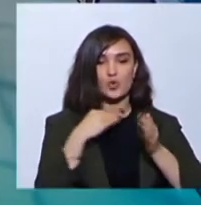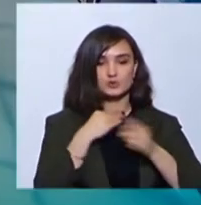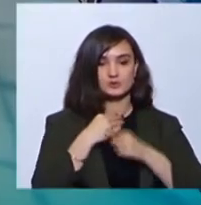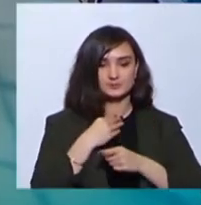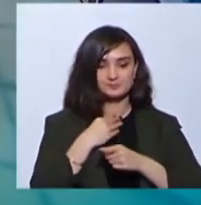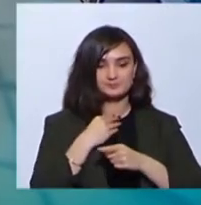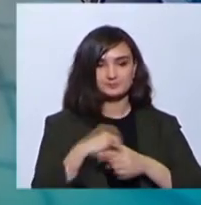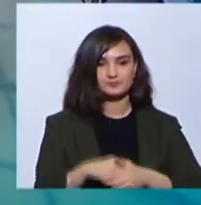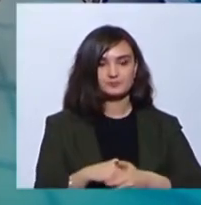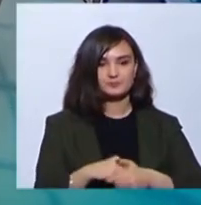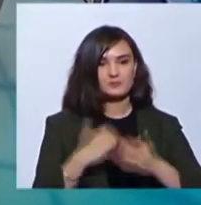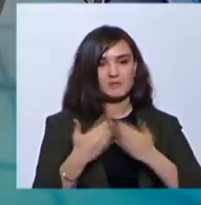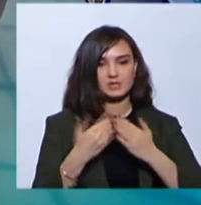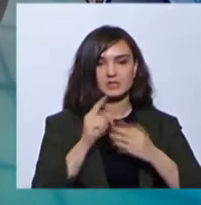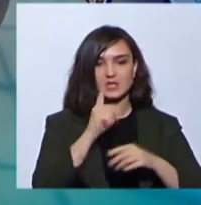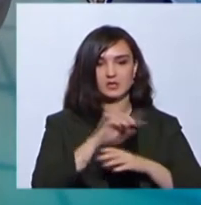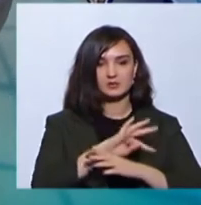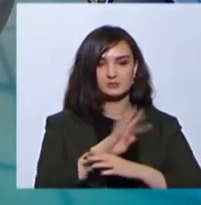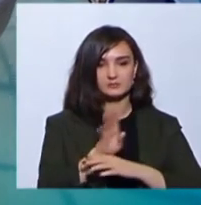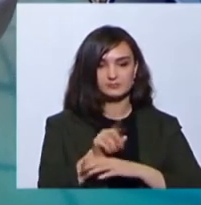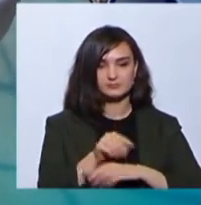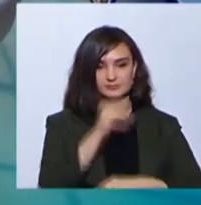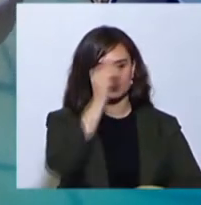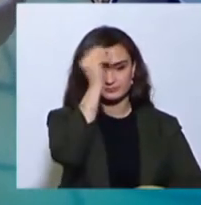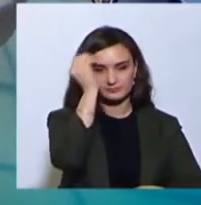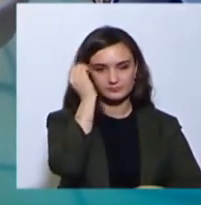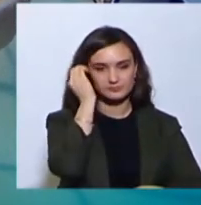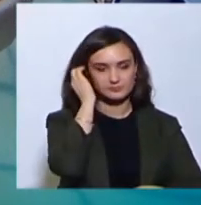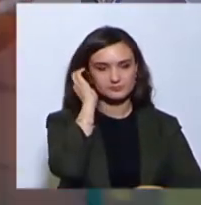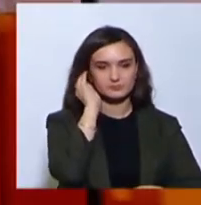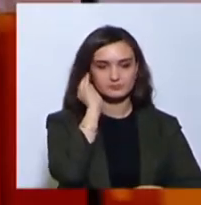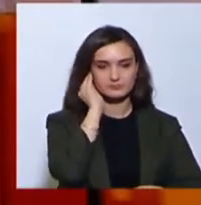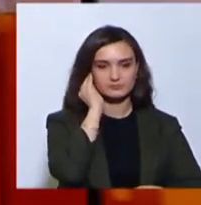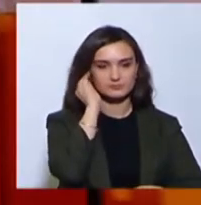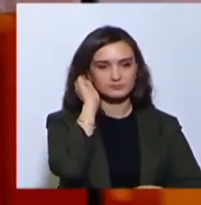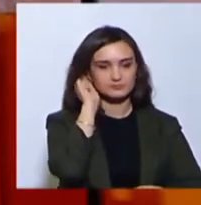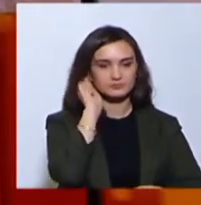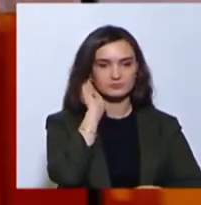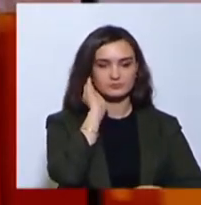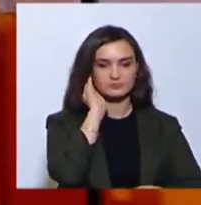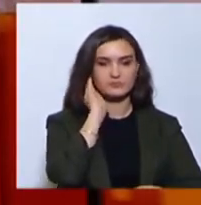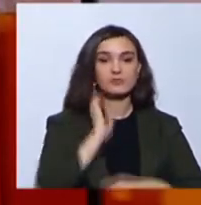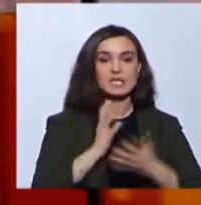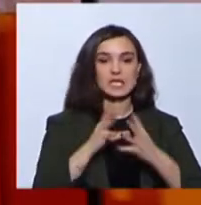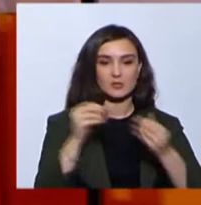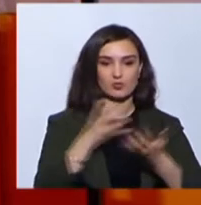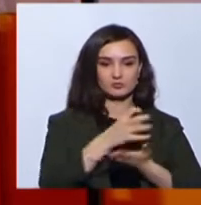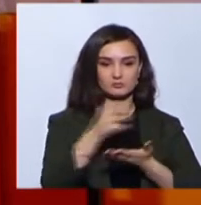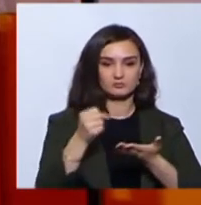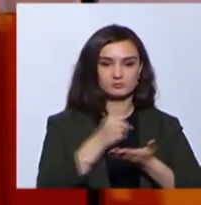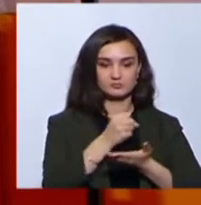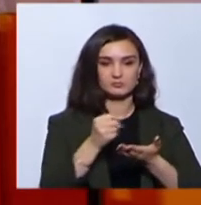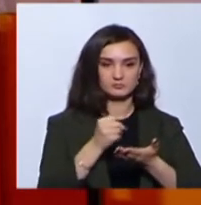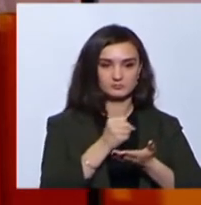ნაჭერი, მაგალითად სალათი, რომელსაც დავამუშავებთ მაგალითად ლიმონის წვენით,